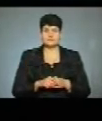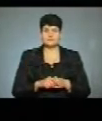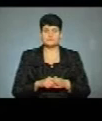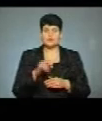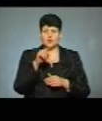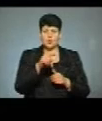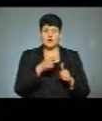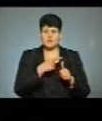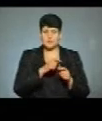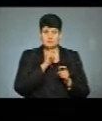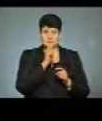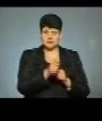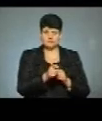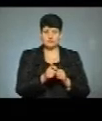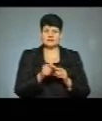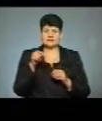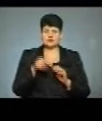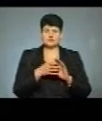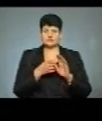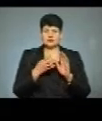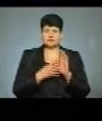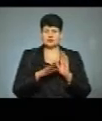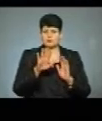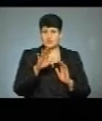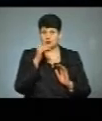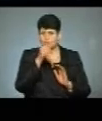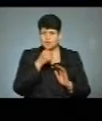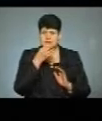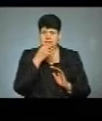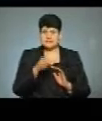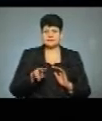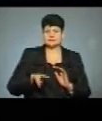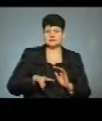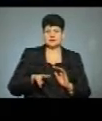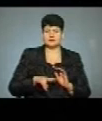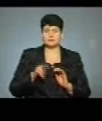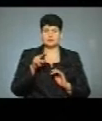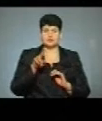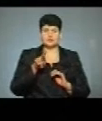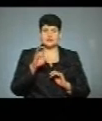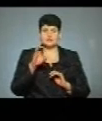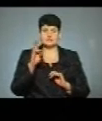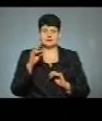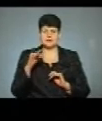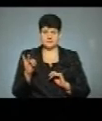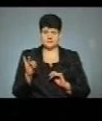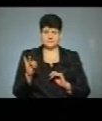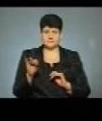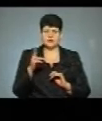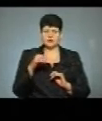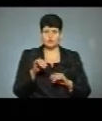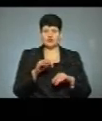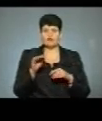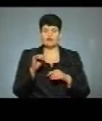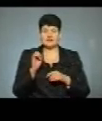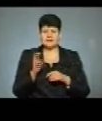Його ім'я присвоїли вишу у 1995 році, розповів ректор Петро Ясній. Доктор